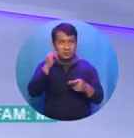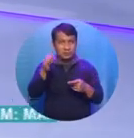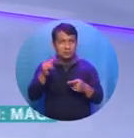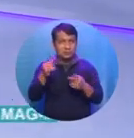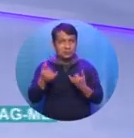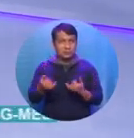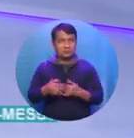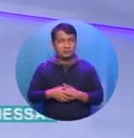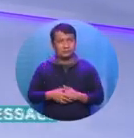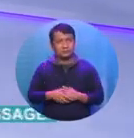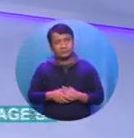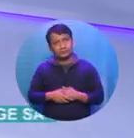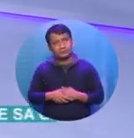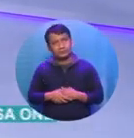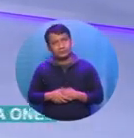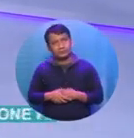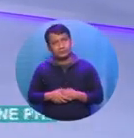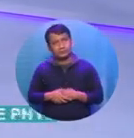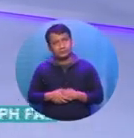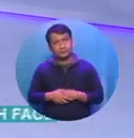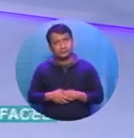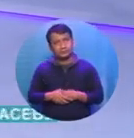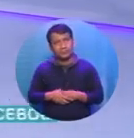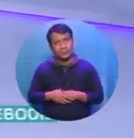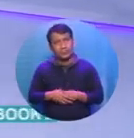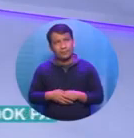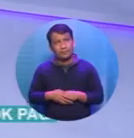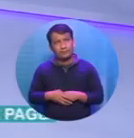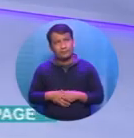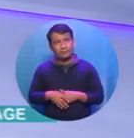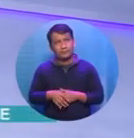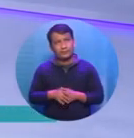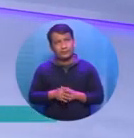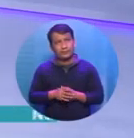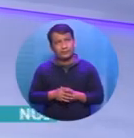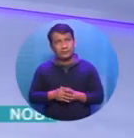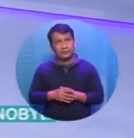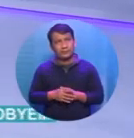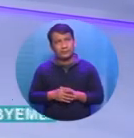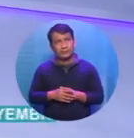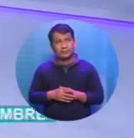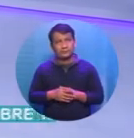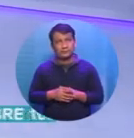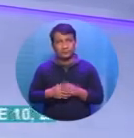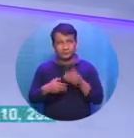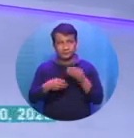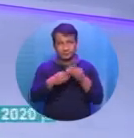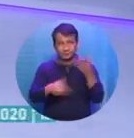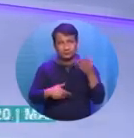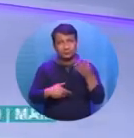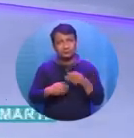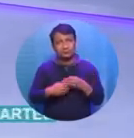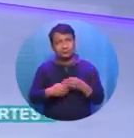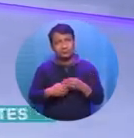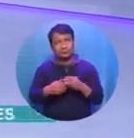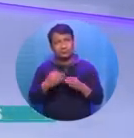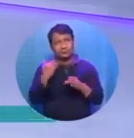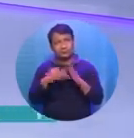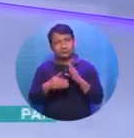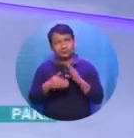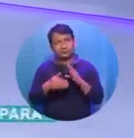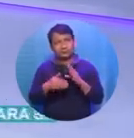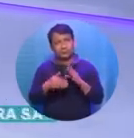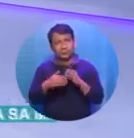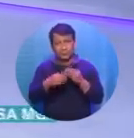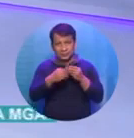And now, okay, sige, sambad. Diyan ba tayo ngayon? Sige. Kailang umandar, paandarin muna natin, andar. Wala, hindi umandar eh. Hindi